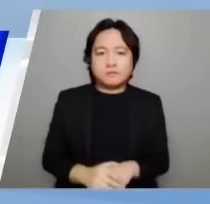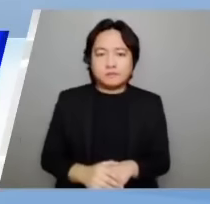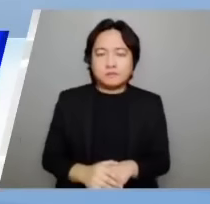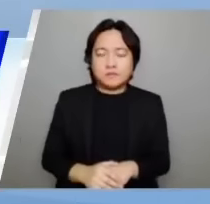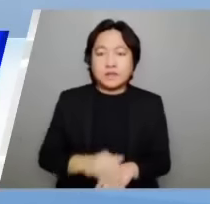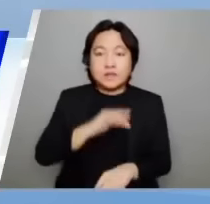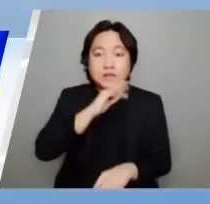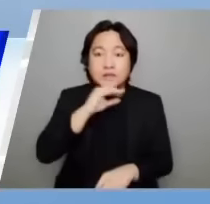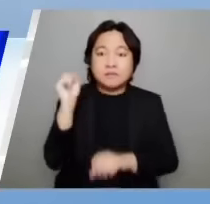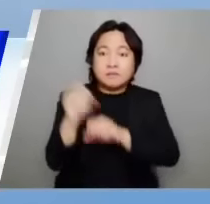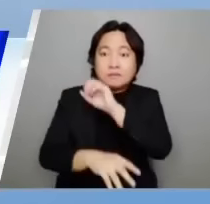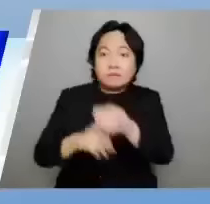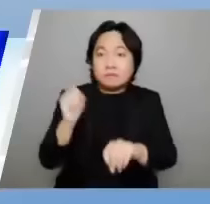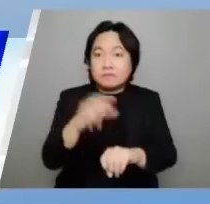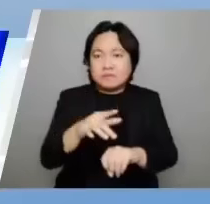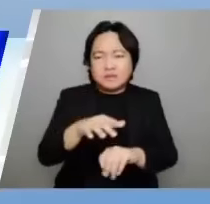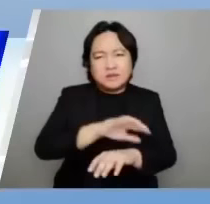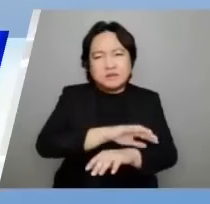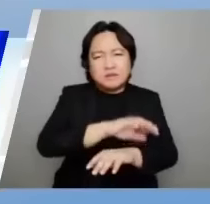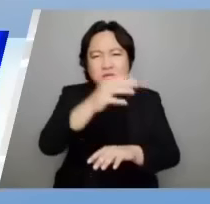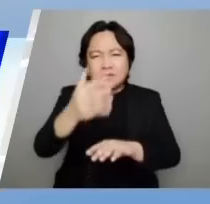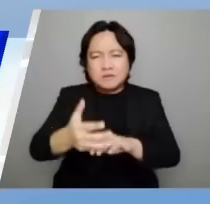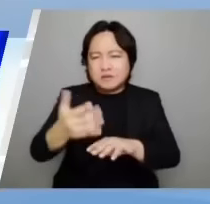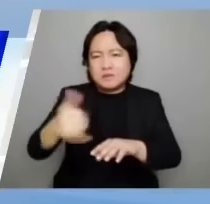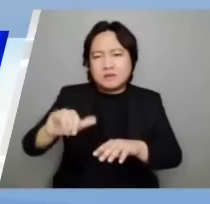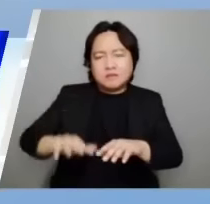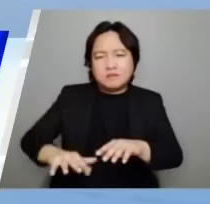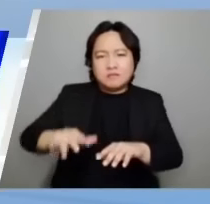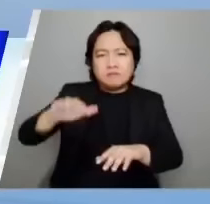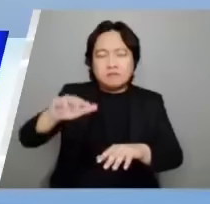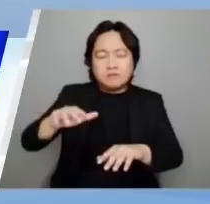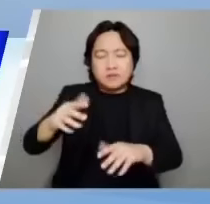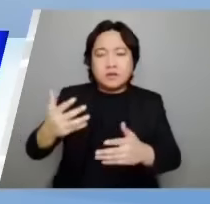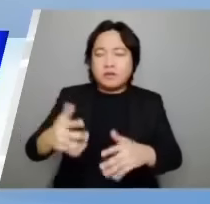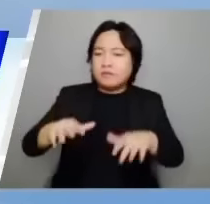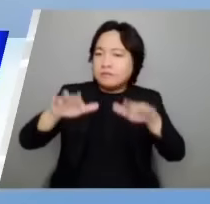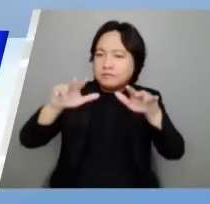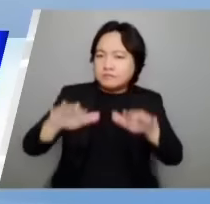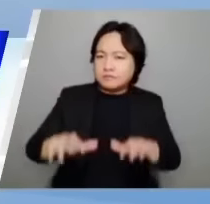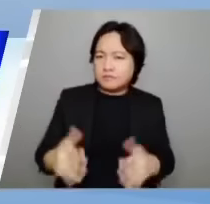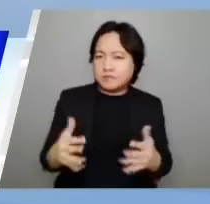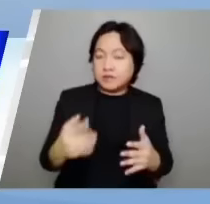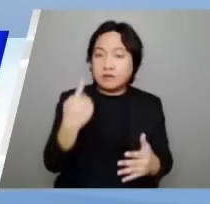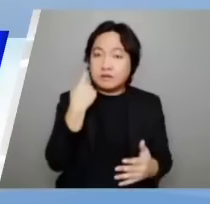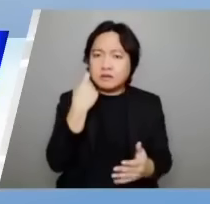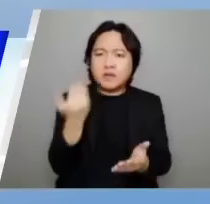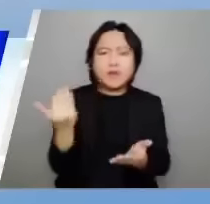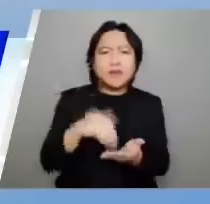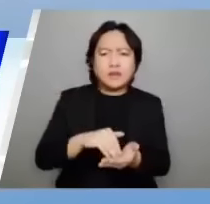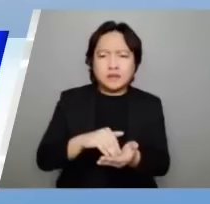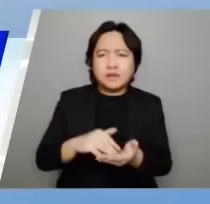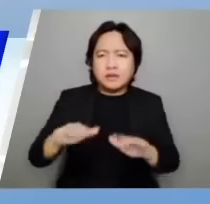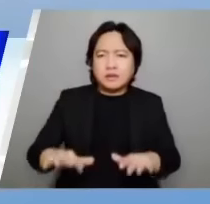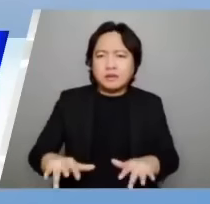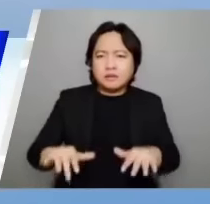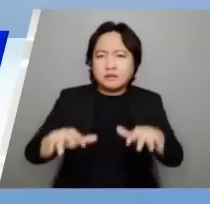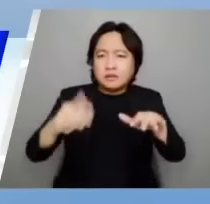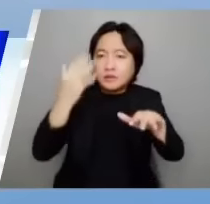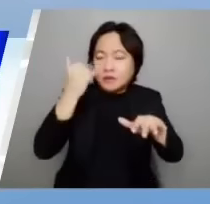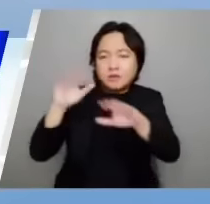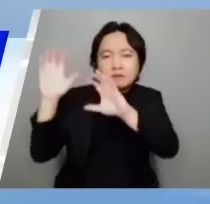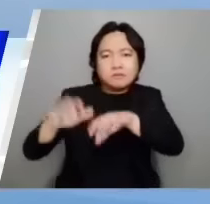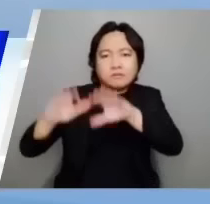galing dagat. Bumaba naman ang level ng dagat kalaunan. Pero kanina, tumataas na naman ang tubig dahil sa tuloy-tuloy na ulan. Pero